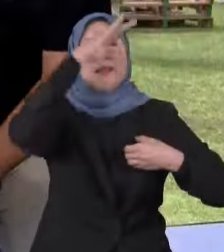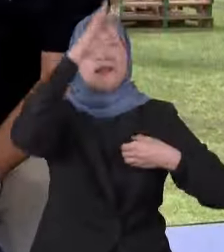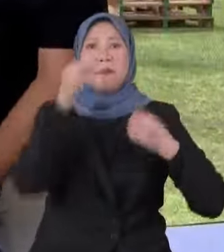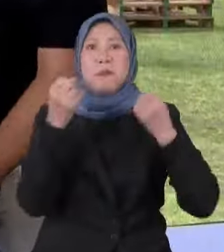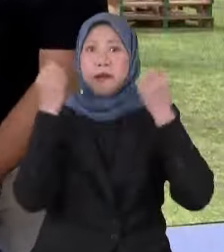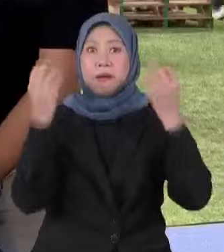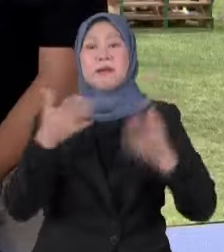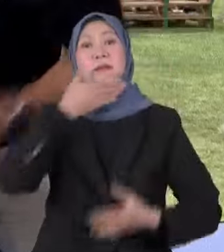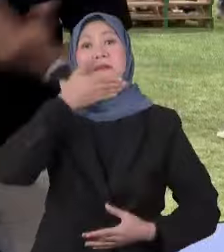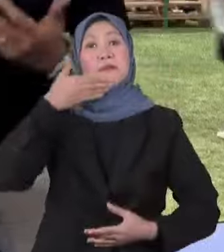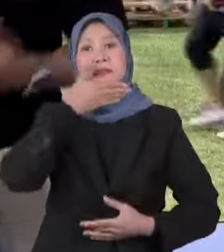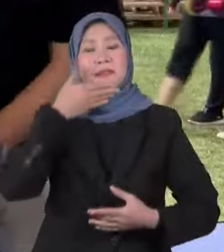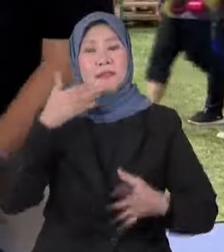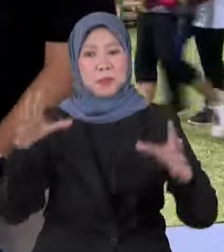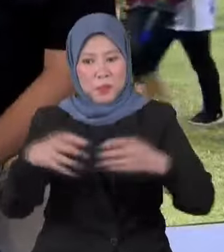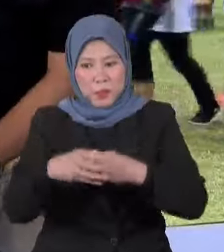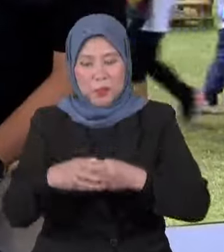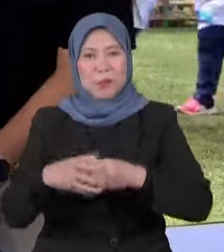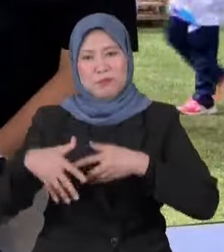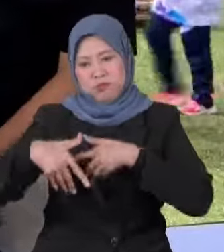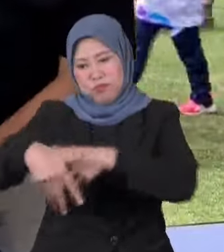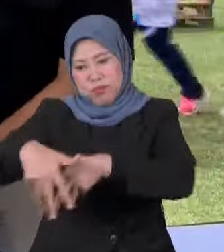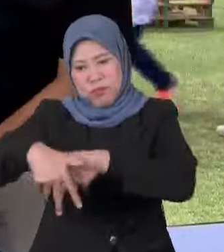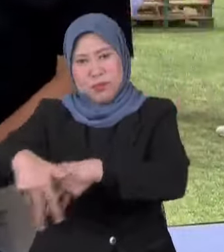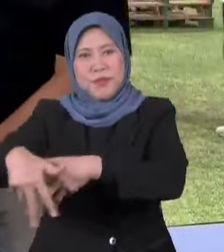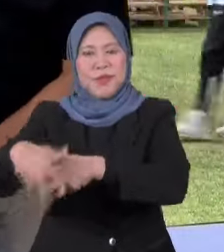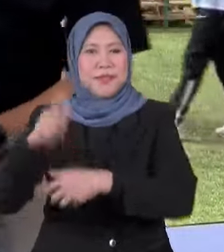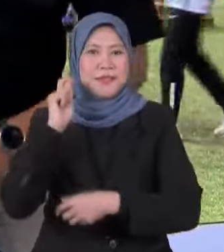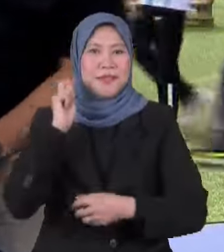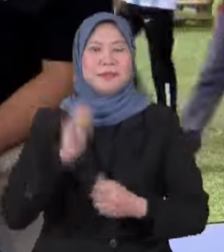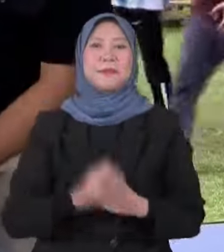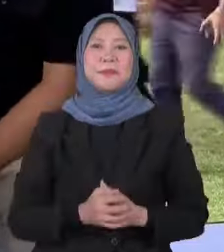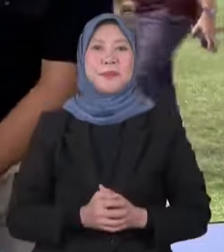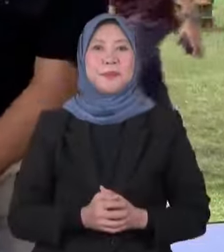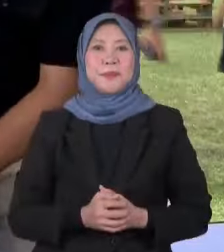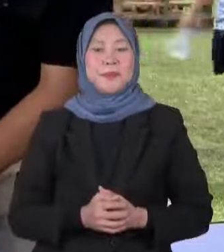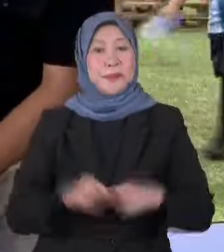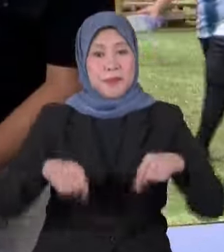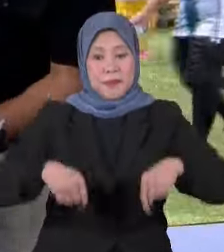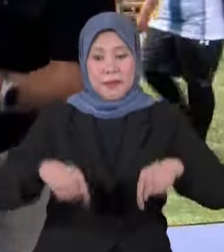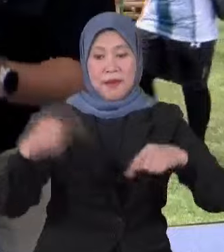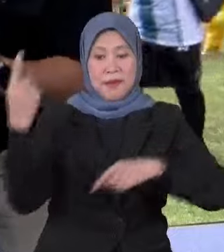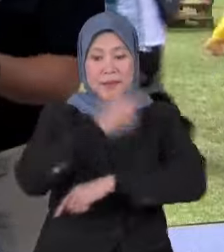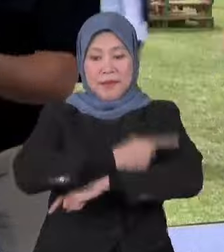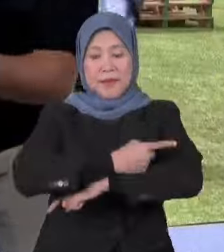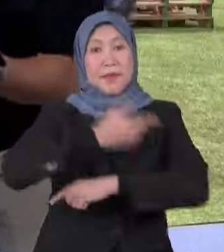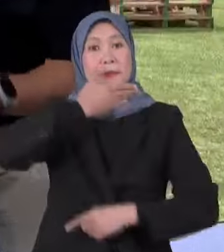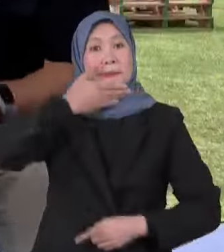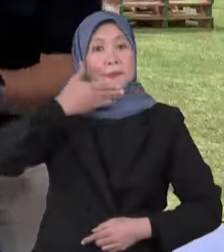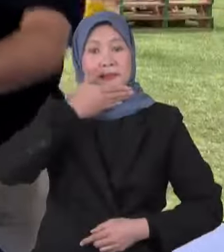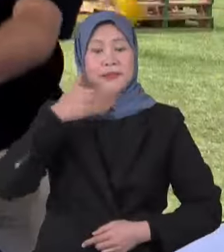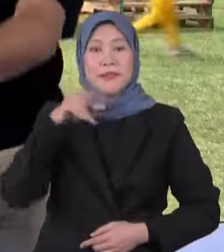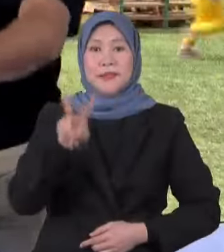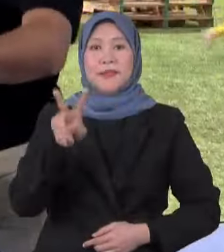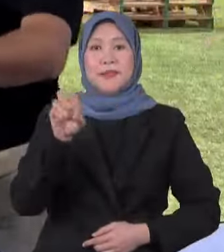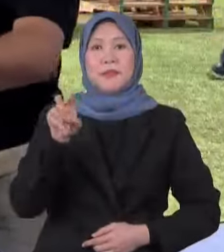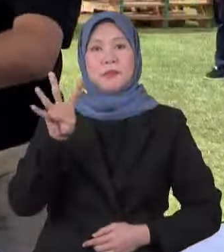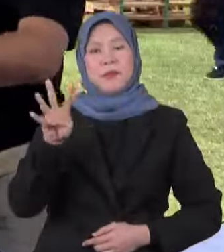YB. Baik, dan untuk permulaan ini, kita nak ada soalan santai terlebih dahulu. Bersepeda dengan Hari Belia 2024 ini, kita nak